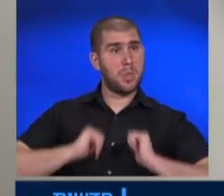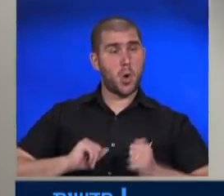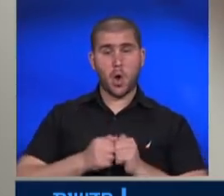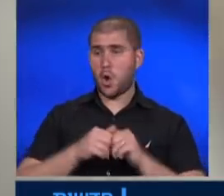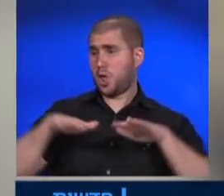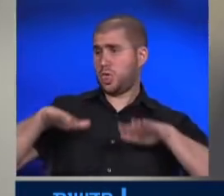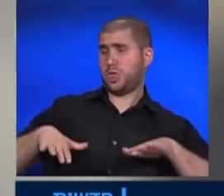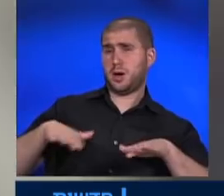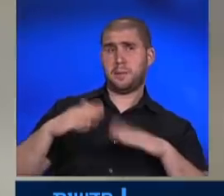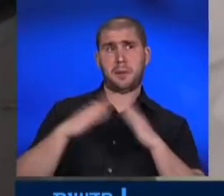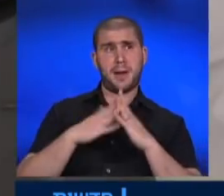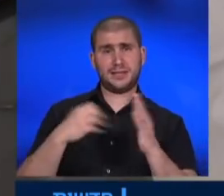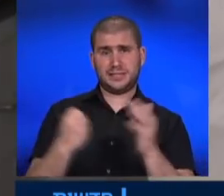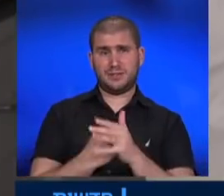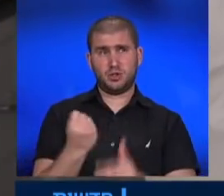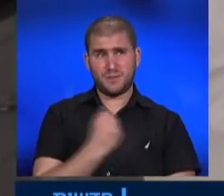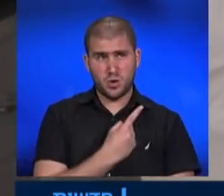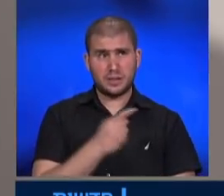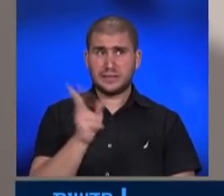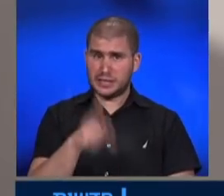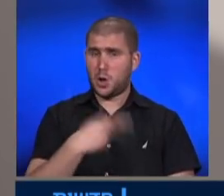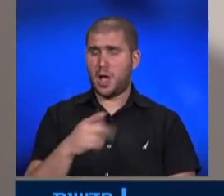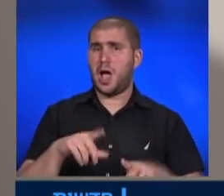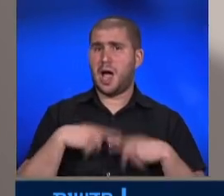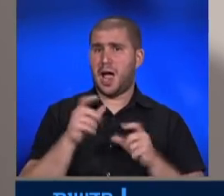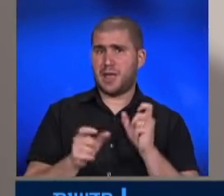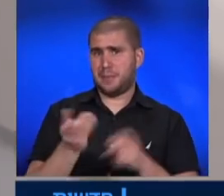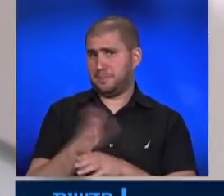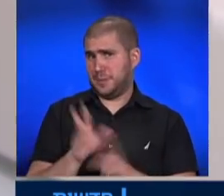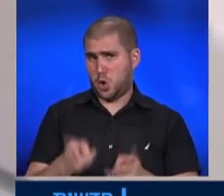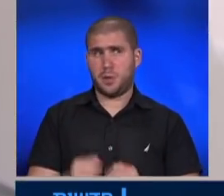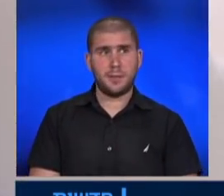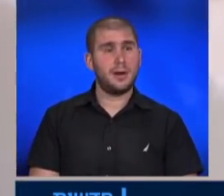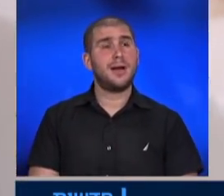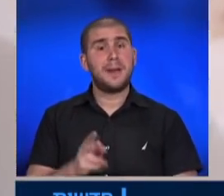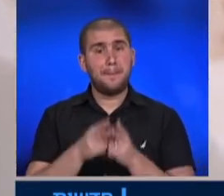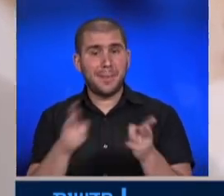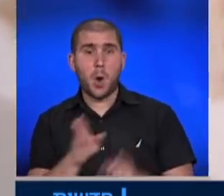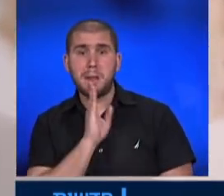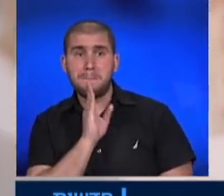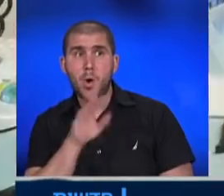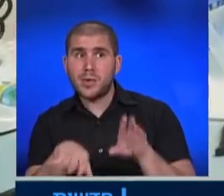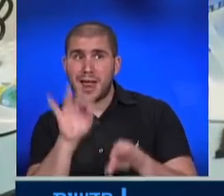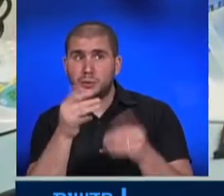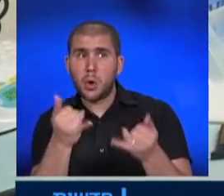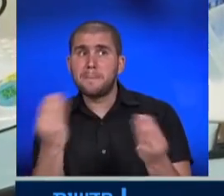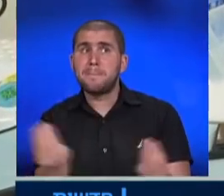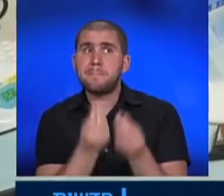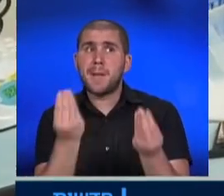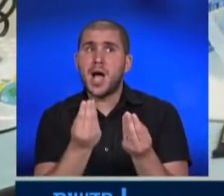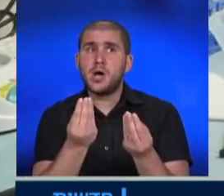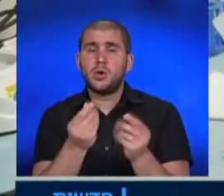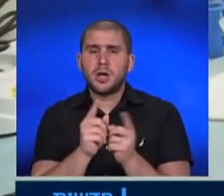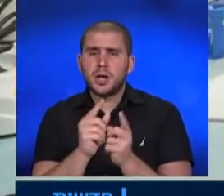בבית כסוף שבוע, זה יכול לעלות בחיי אדם. לפתור בעיות כאלה של למצוא כרגע איזשהו פפטיד או